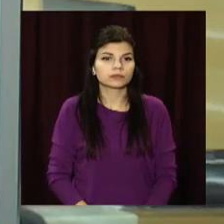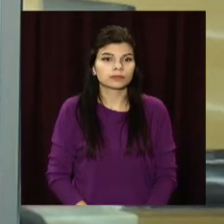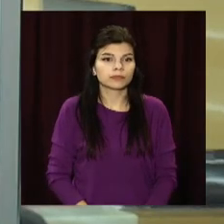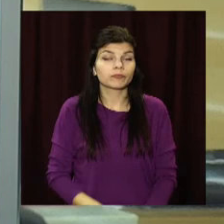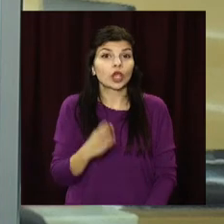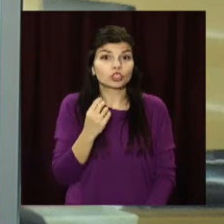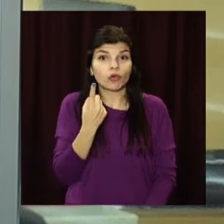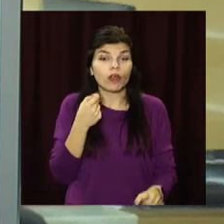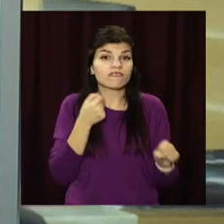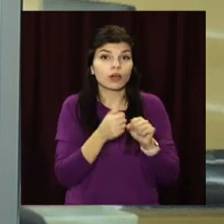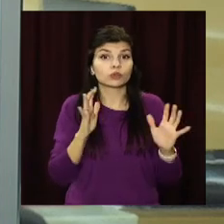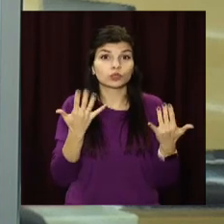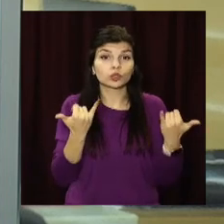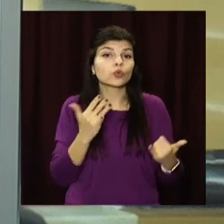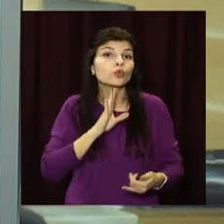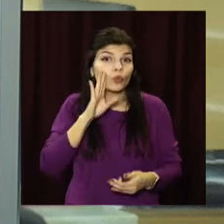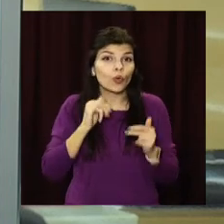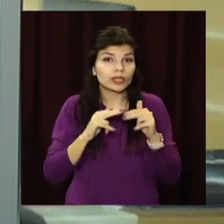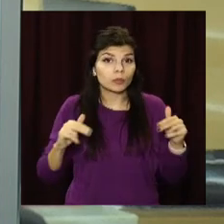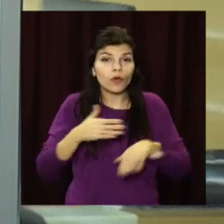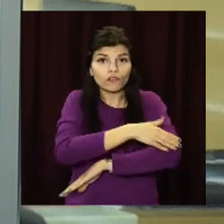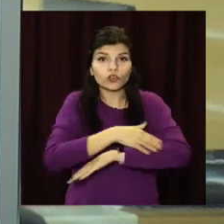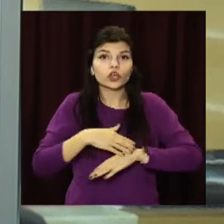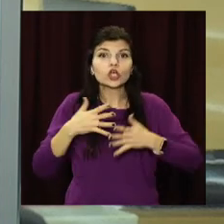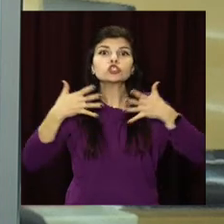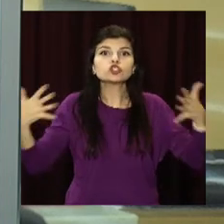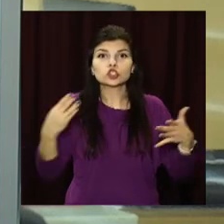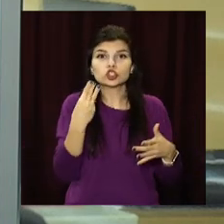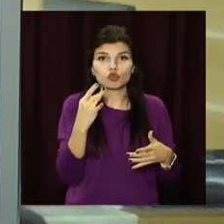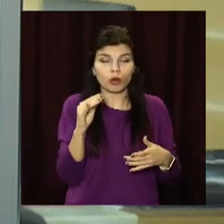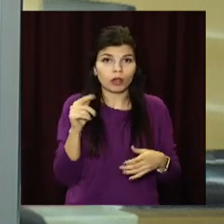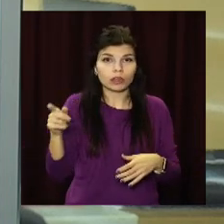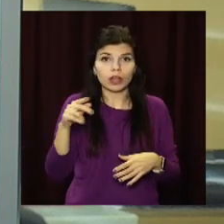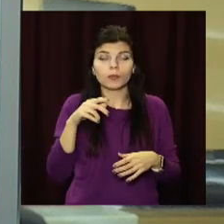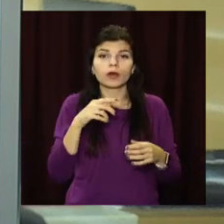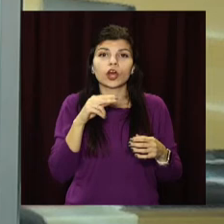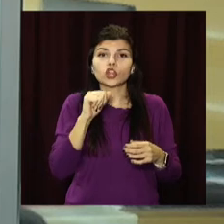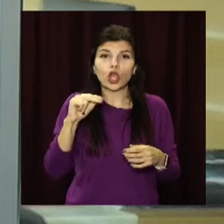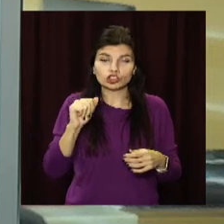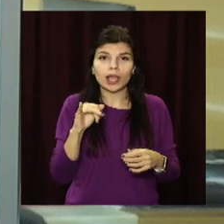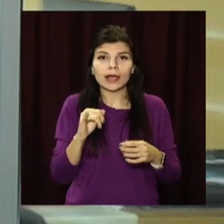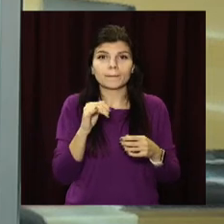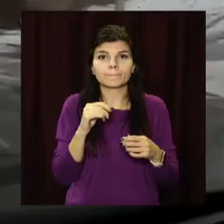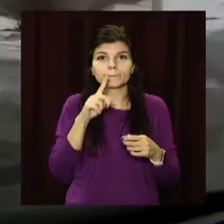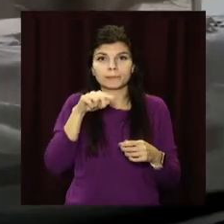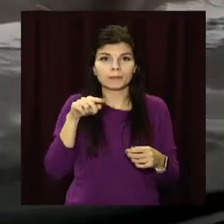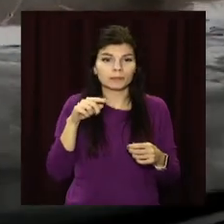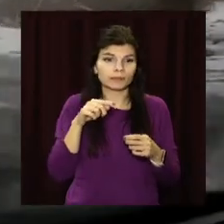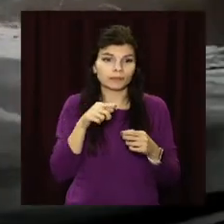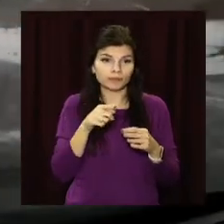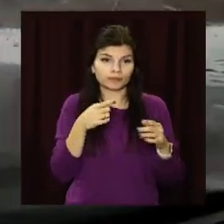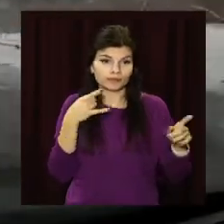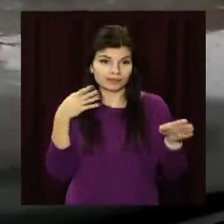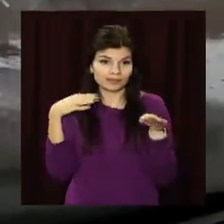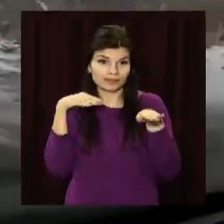Ще одна аварія сталася сьогодні вранці у Дніпрі на вулиці Широкій. Там зіткнулися дача і мерседес. Попередньо німець рухався в напрямку